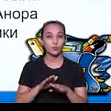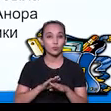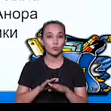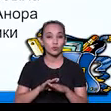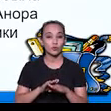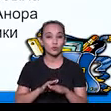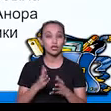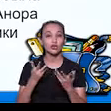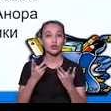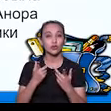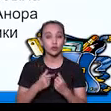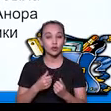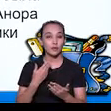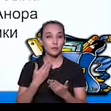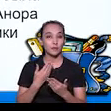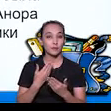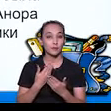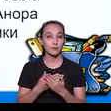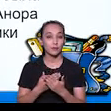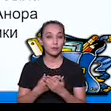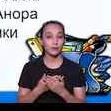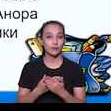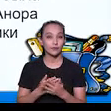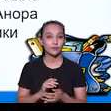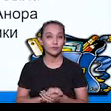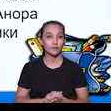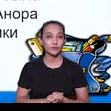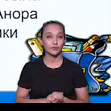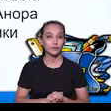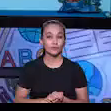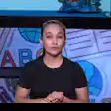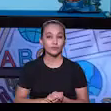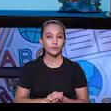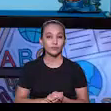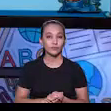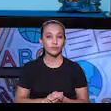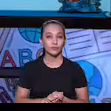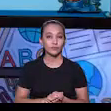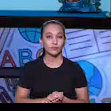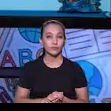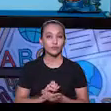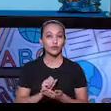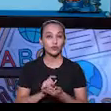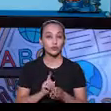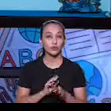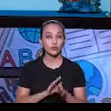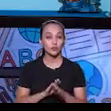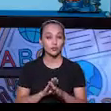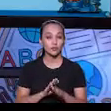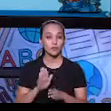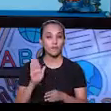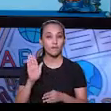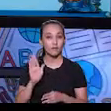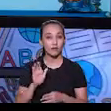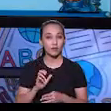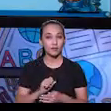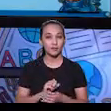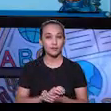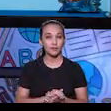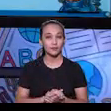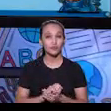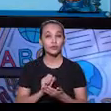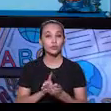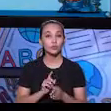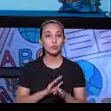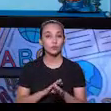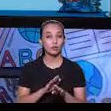и решили примеры. Математика дарсы да, біз топшырық баджардик. Обратите